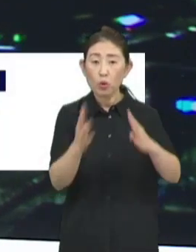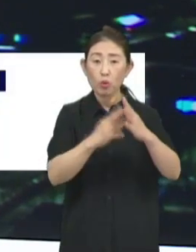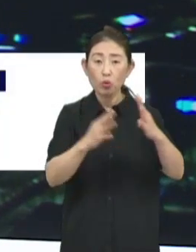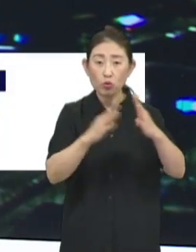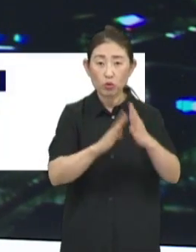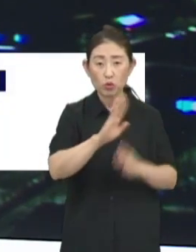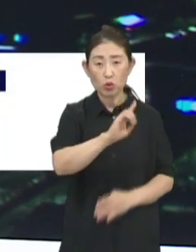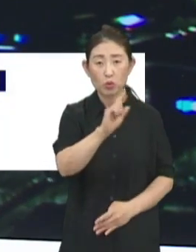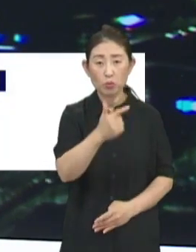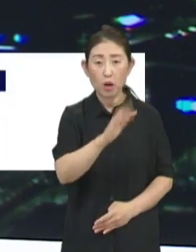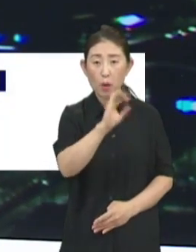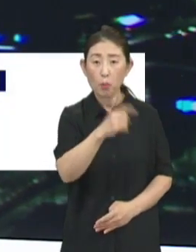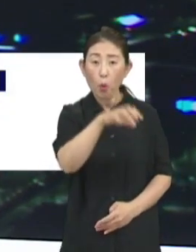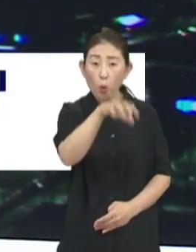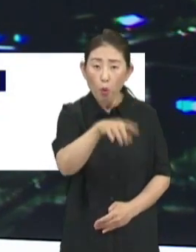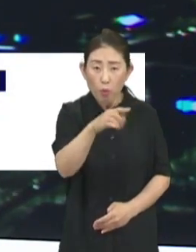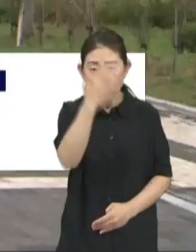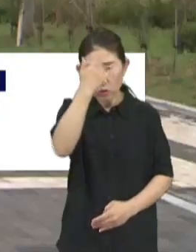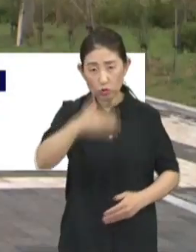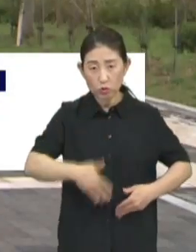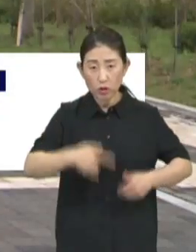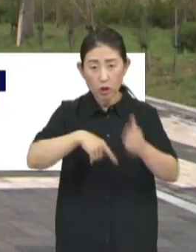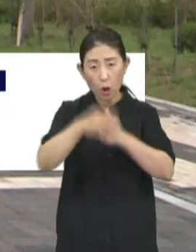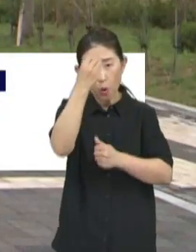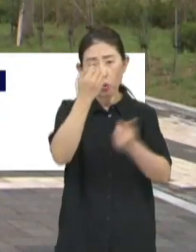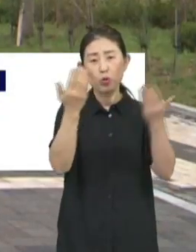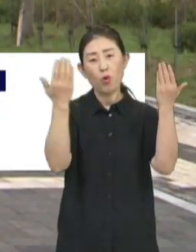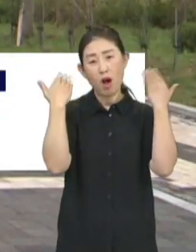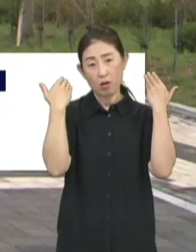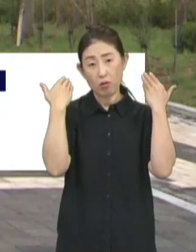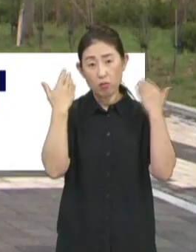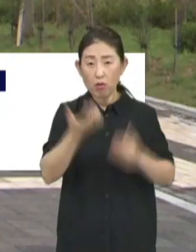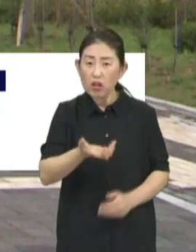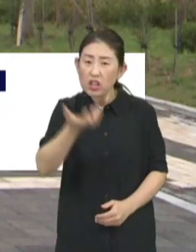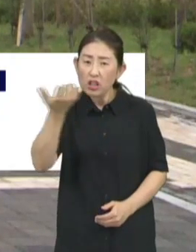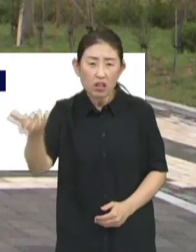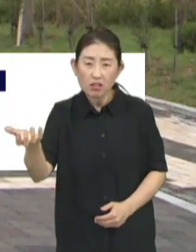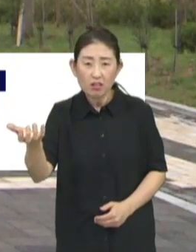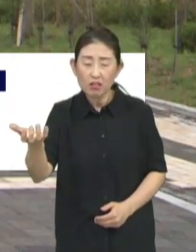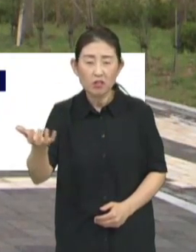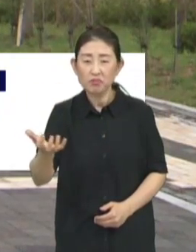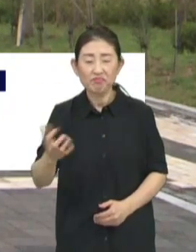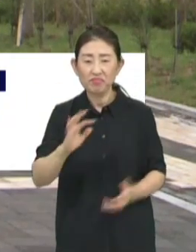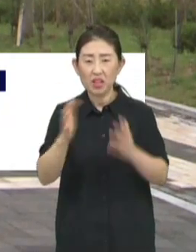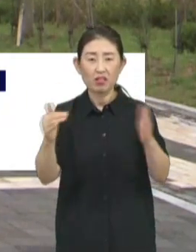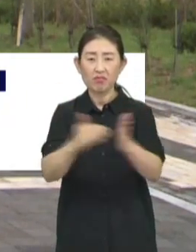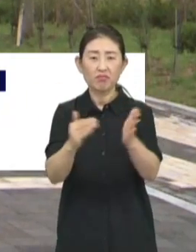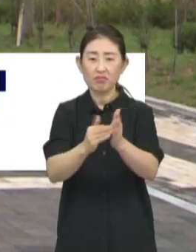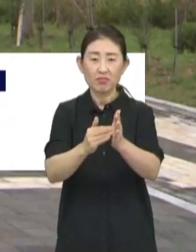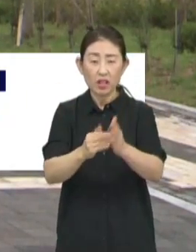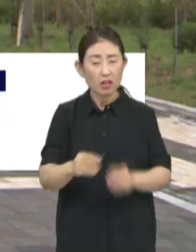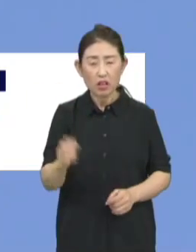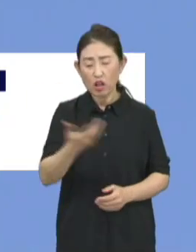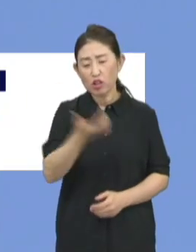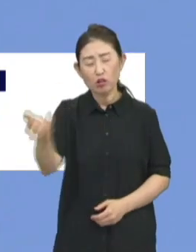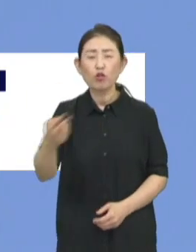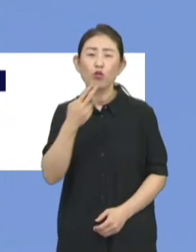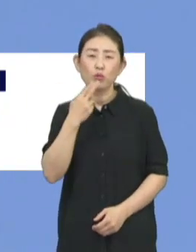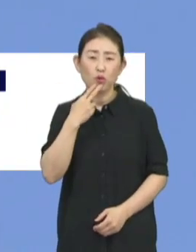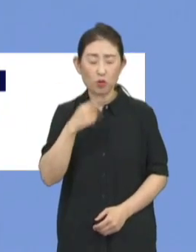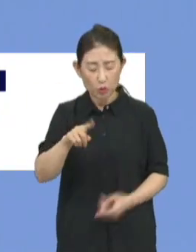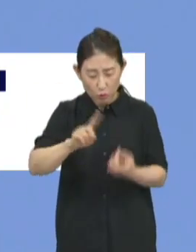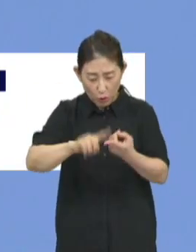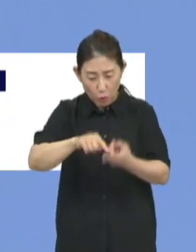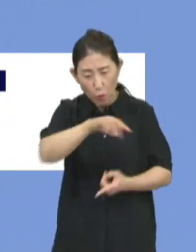충남교육청은 공주시 반포 면에 있는 충남 과학고등학교에 서북부 이전 논의를 중단하고 현 위치에서 재구